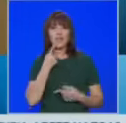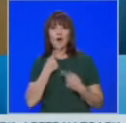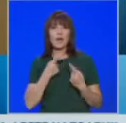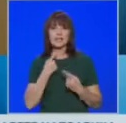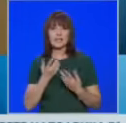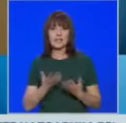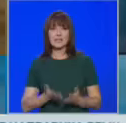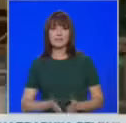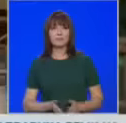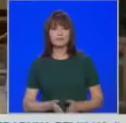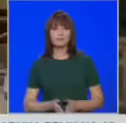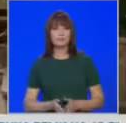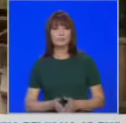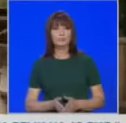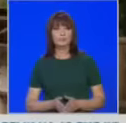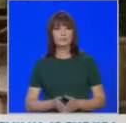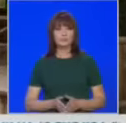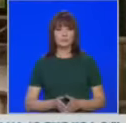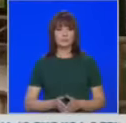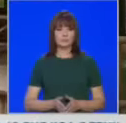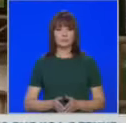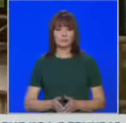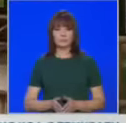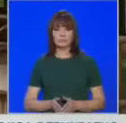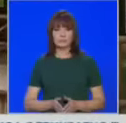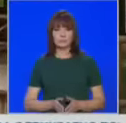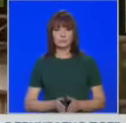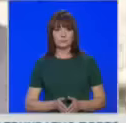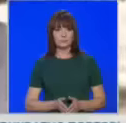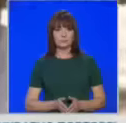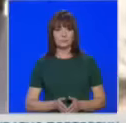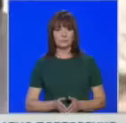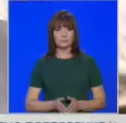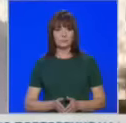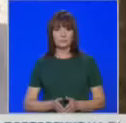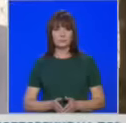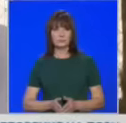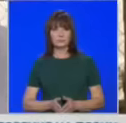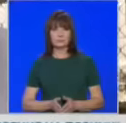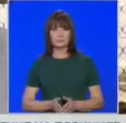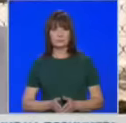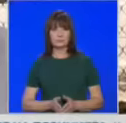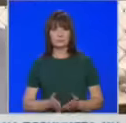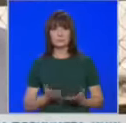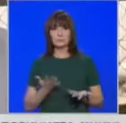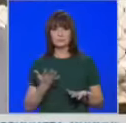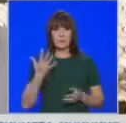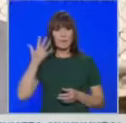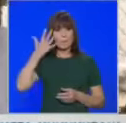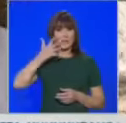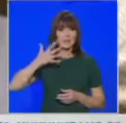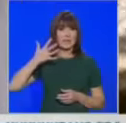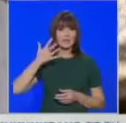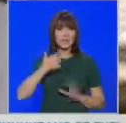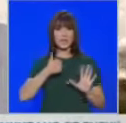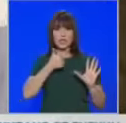като очевидец. Едно мляко да, защото не беше яла. Вие представате ли 6-8 кисели